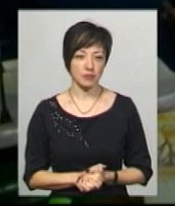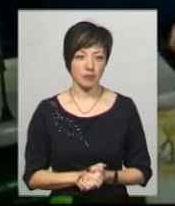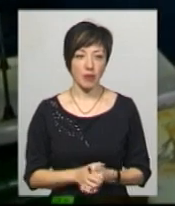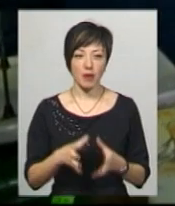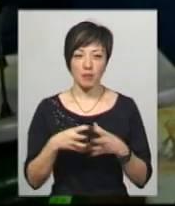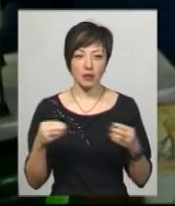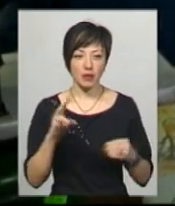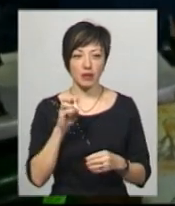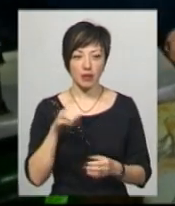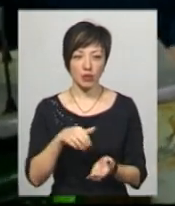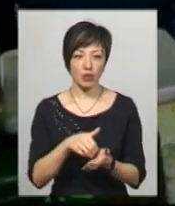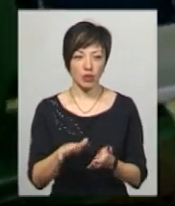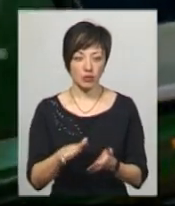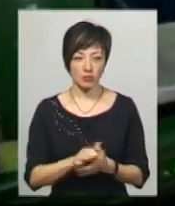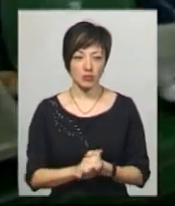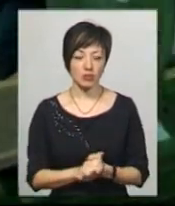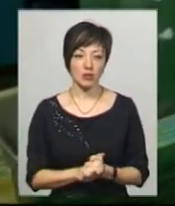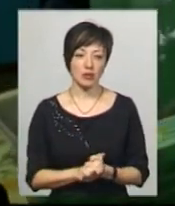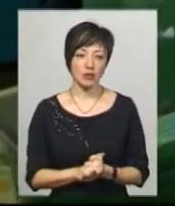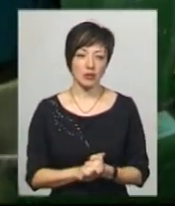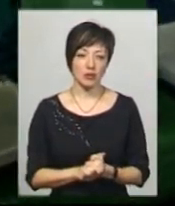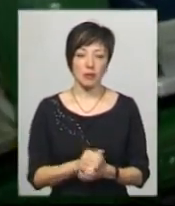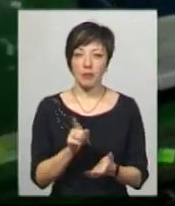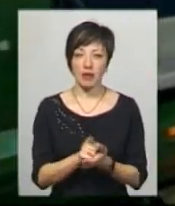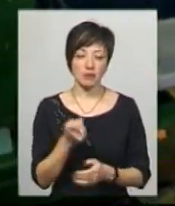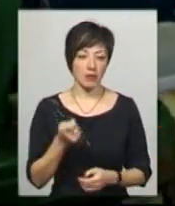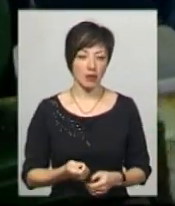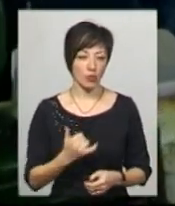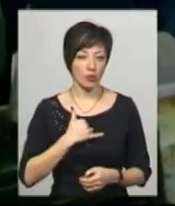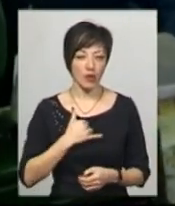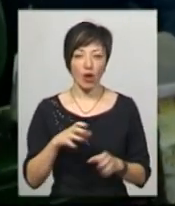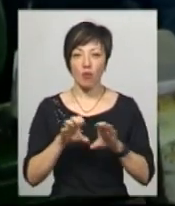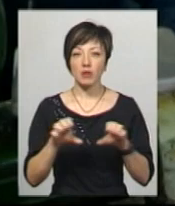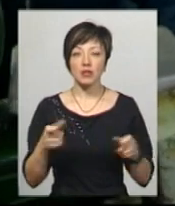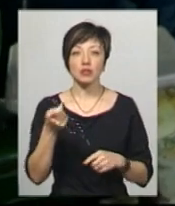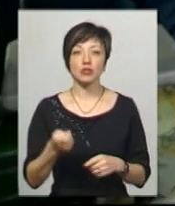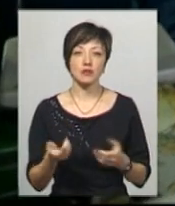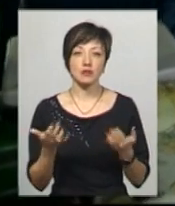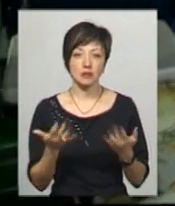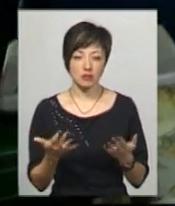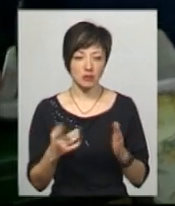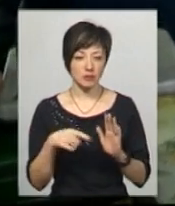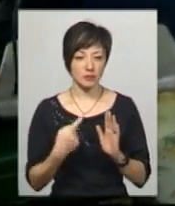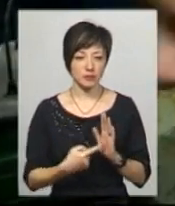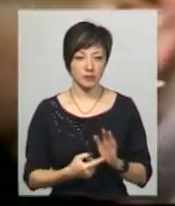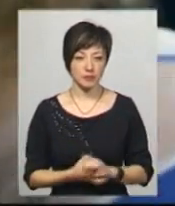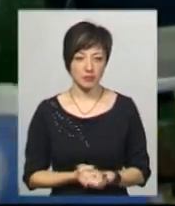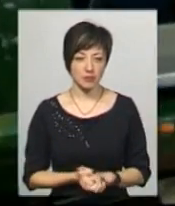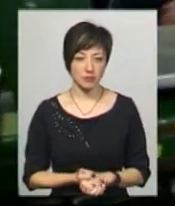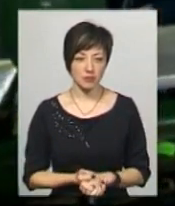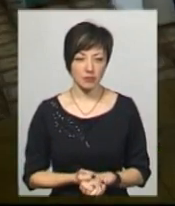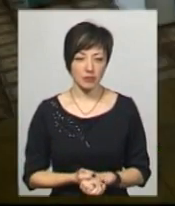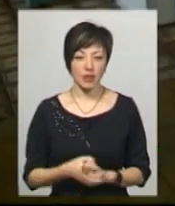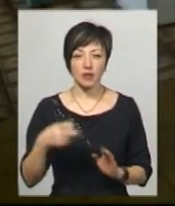– ні, відмовляюся від батона. Батон – ні, відмовляюсь, бо пенсія в мене маленька, а ковбаса найдешевша. А колбаска – сама дешевенька.